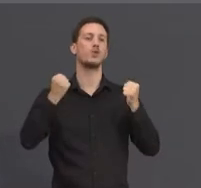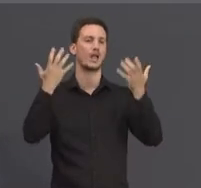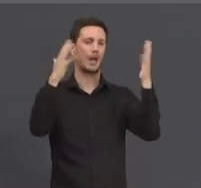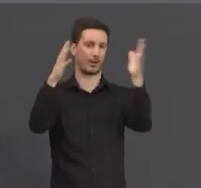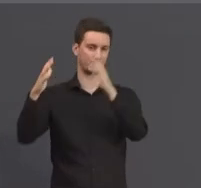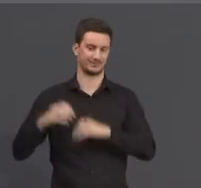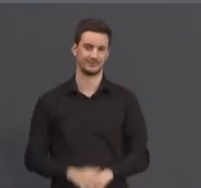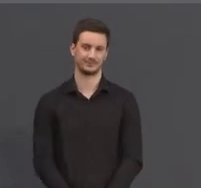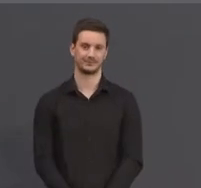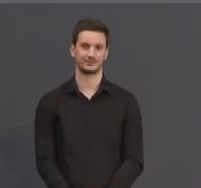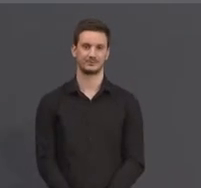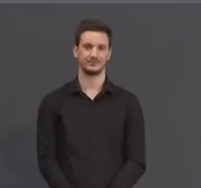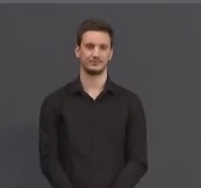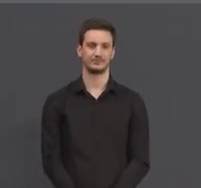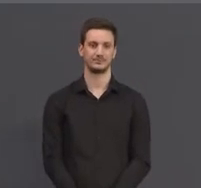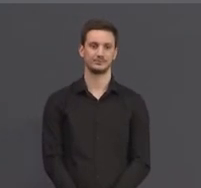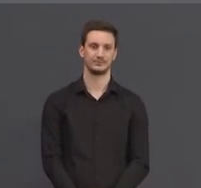aplaudiment.